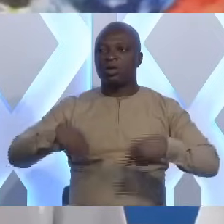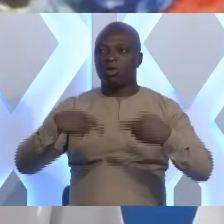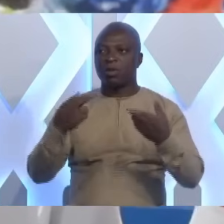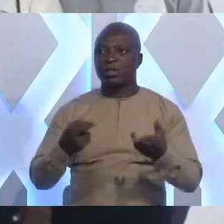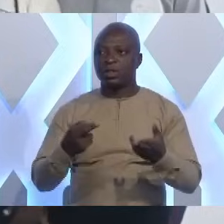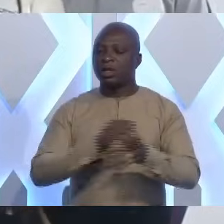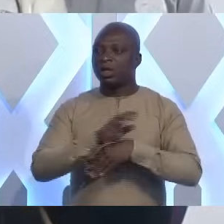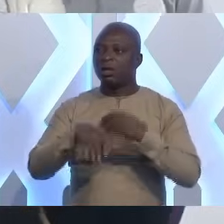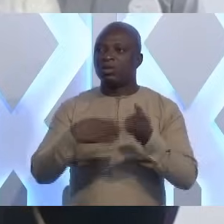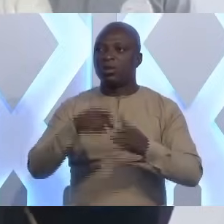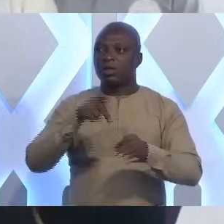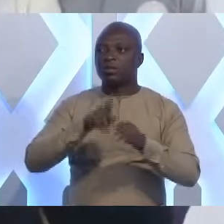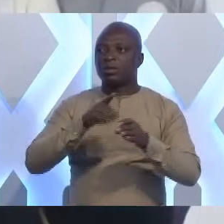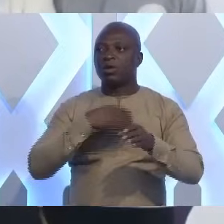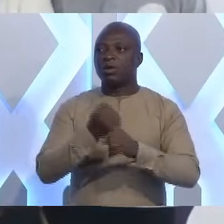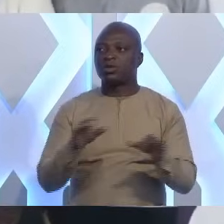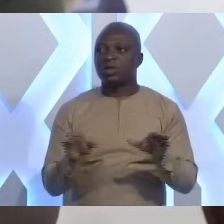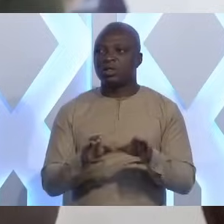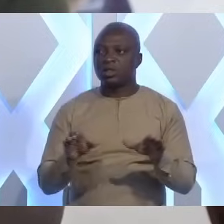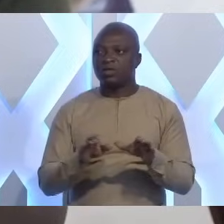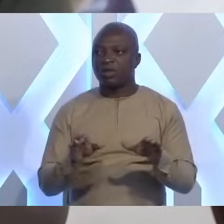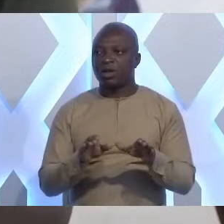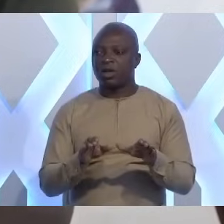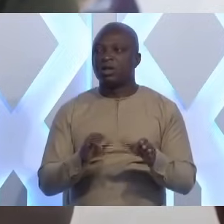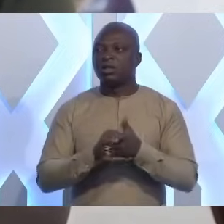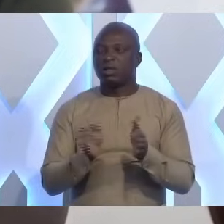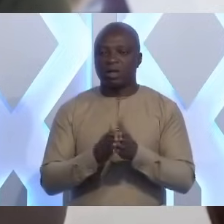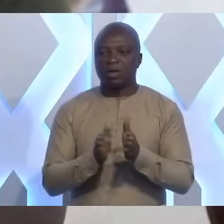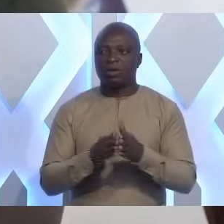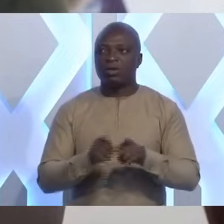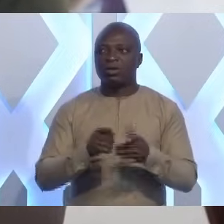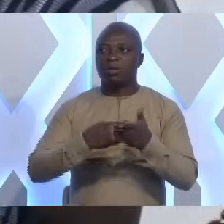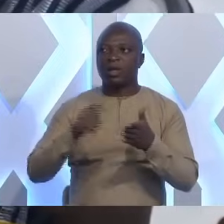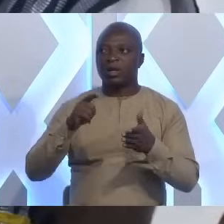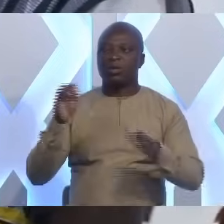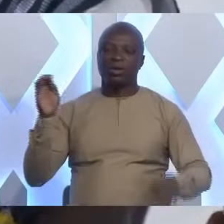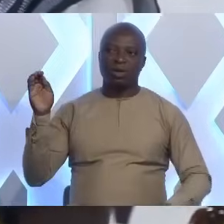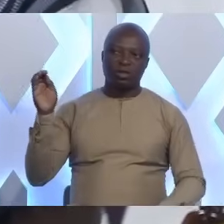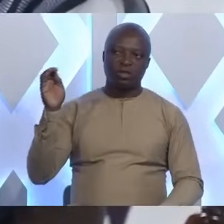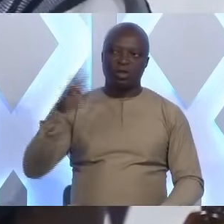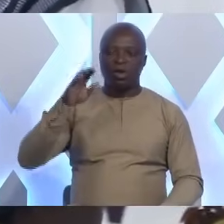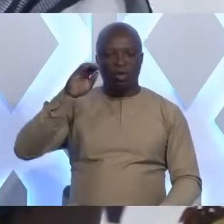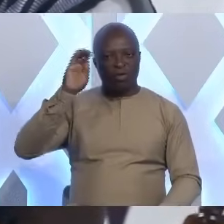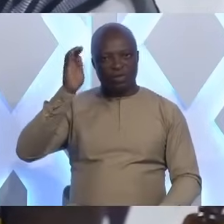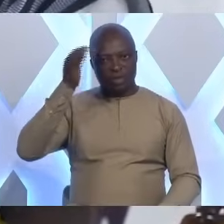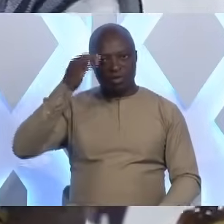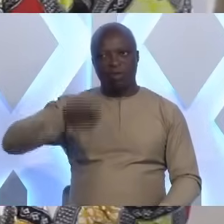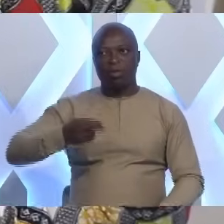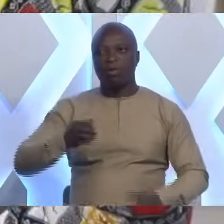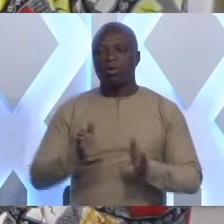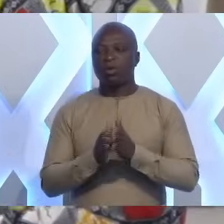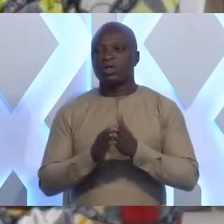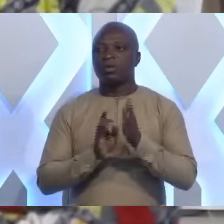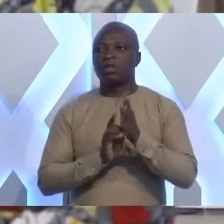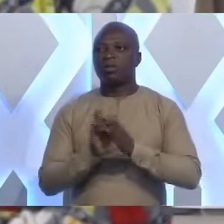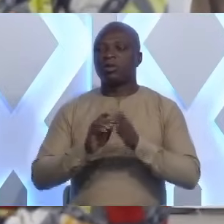tous les participants ont reçu des certificats. Cette rencontre a également marqué le lancement officiel du Haut Conseil pour le développement